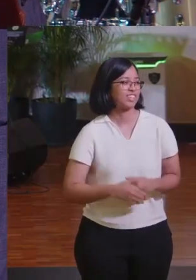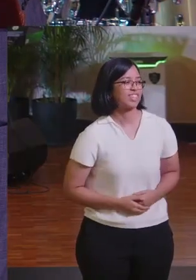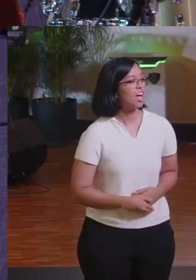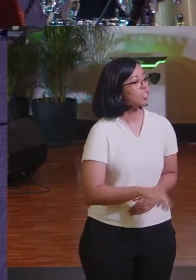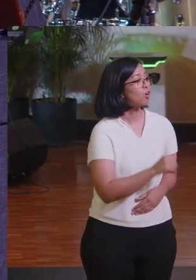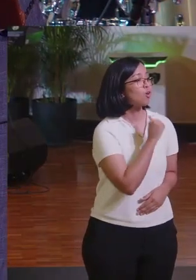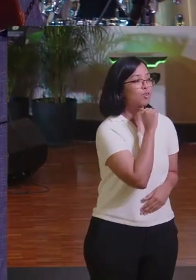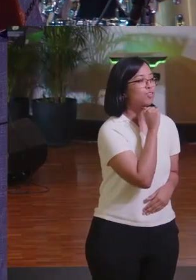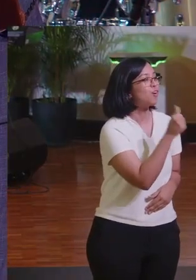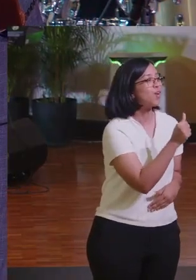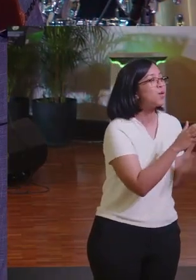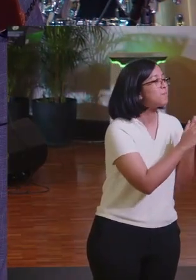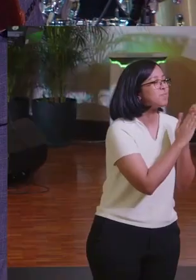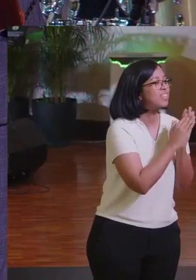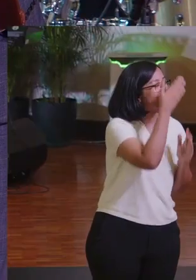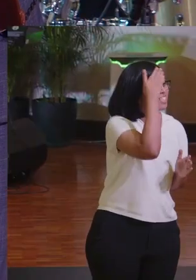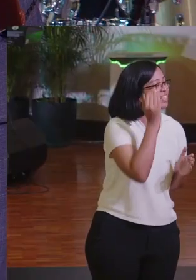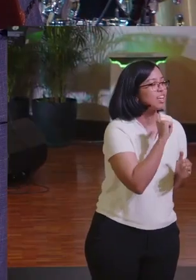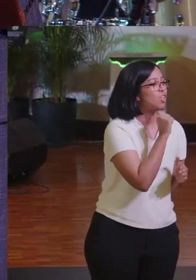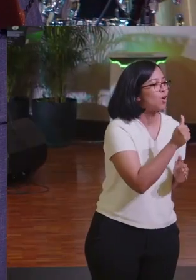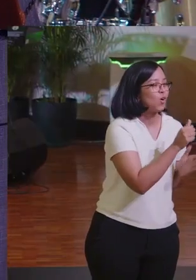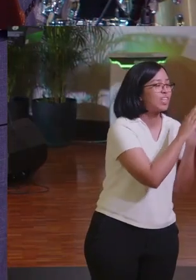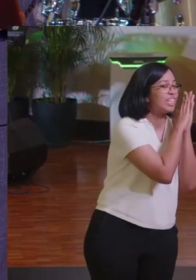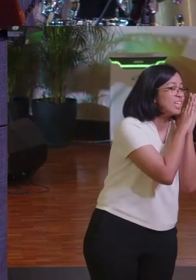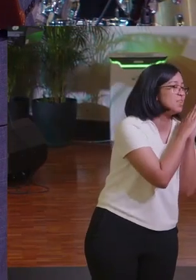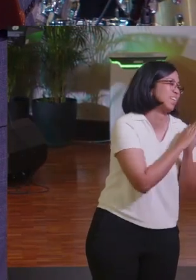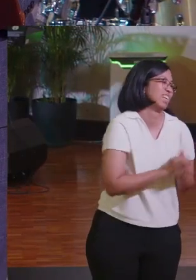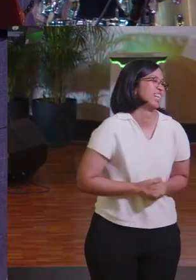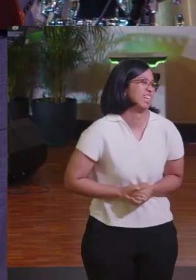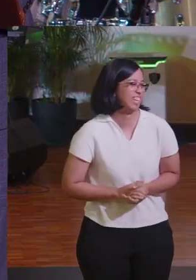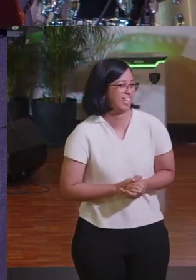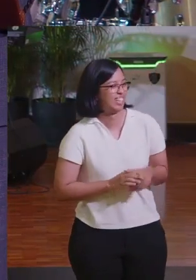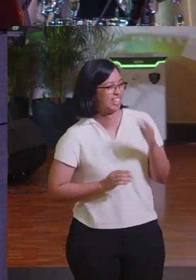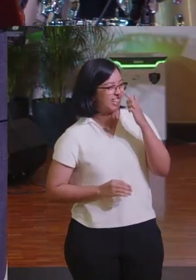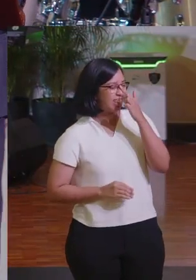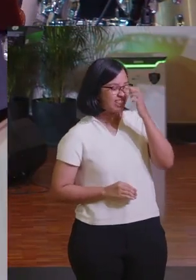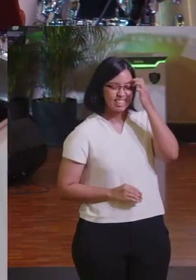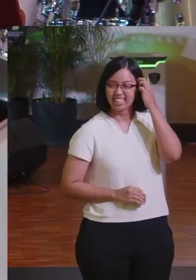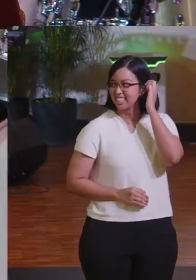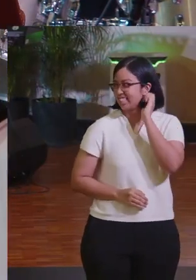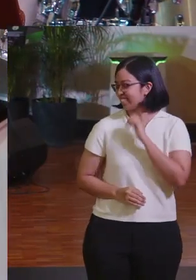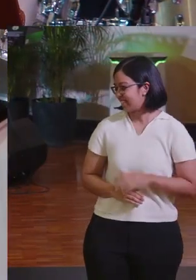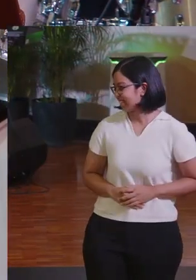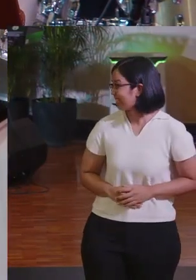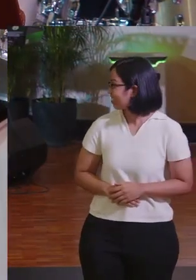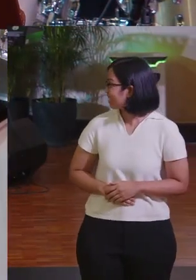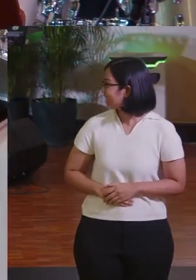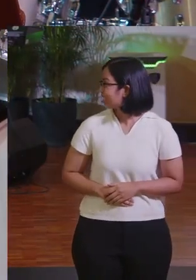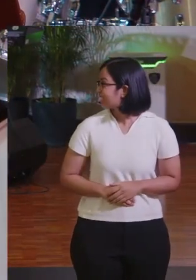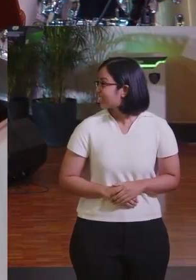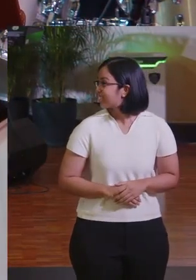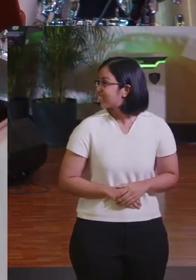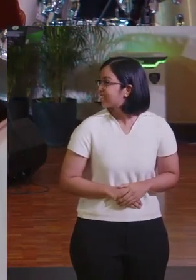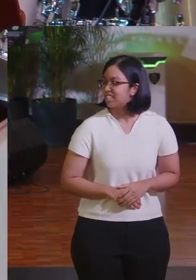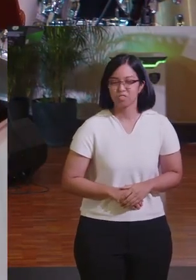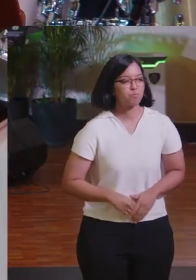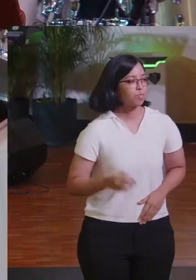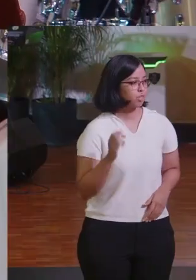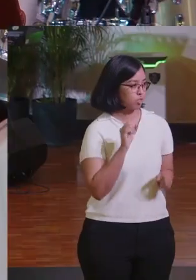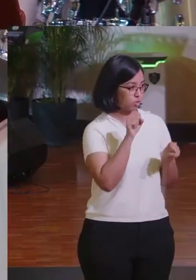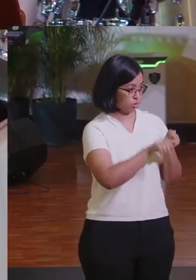At kung sakaling swertehin, bawal ang swerte. Magpapalabunutan